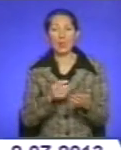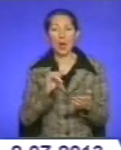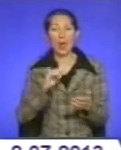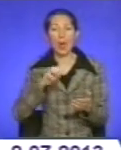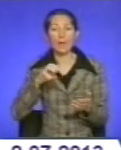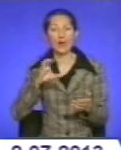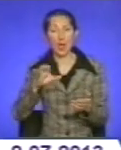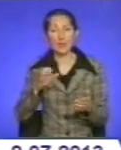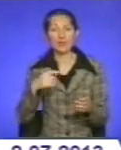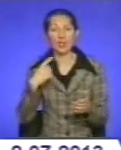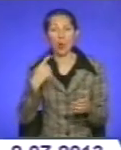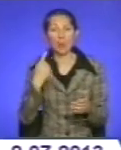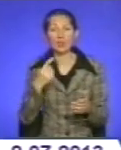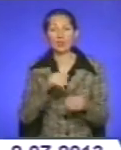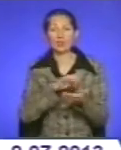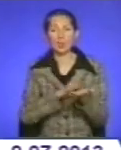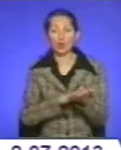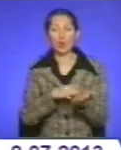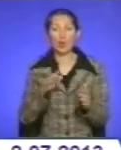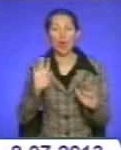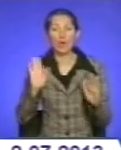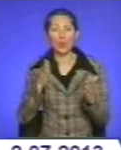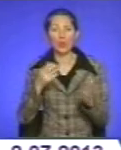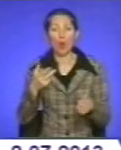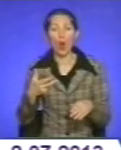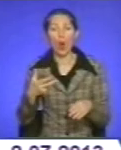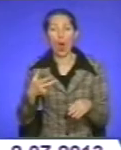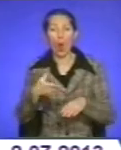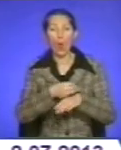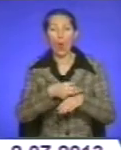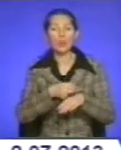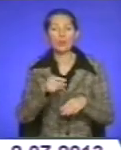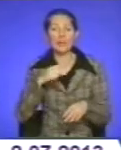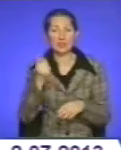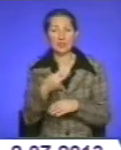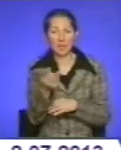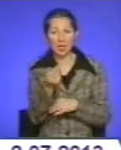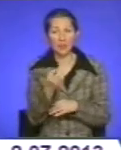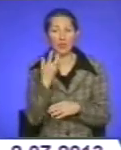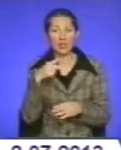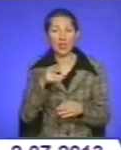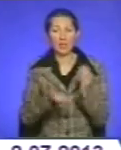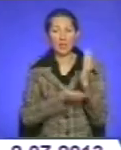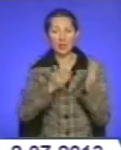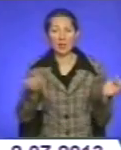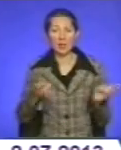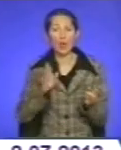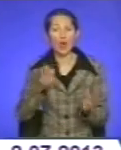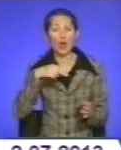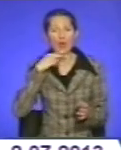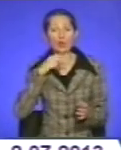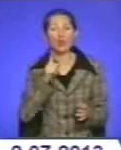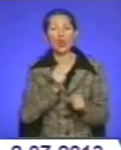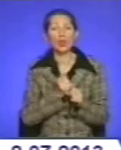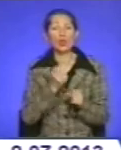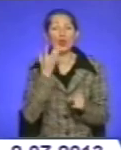тільки один такий випадок. Однак, коли йдете до лісу, потрібно бути насторожі. Як діяти, коли змія вкусила, та як уникнути